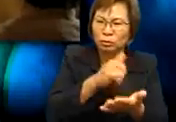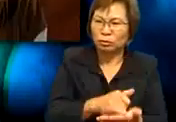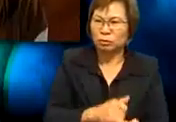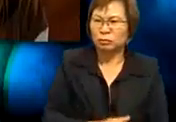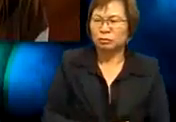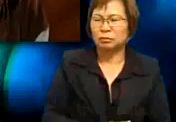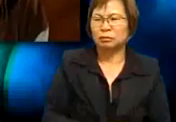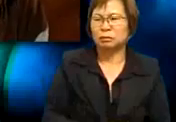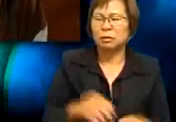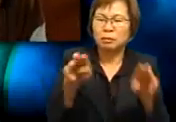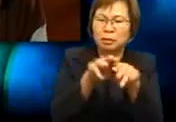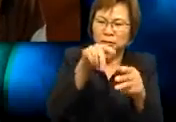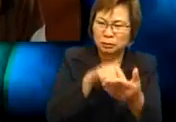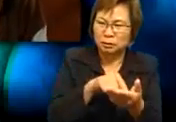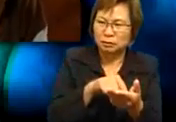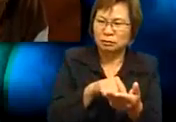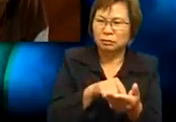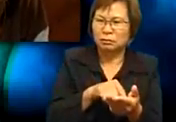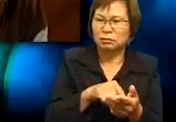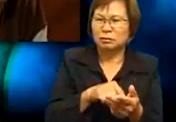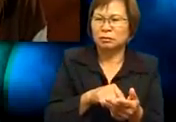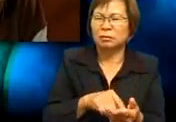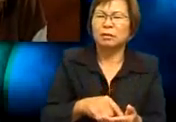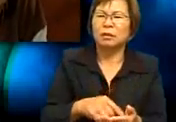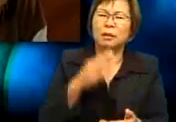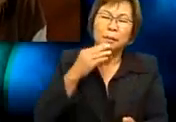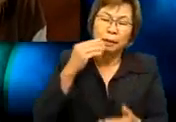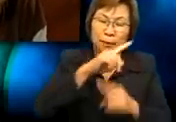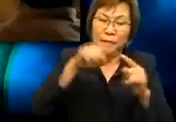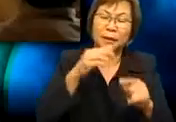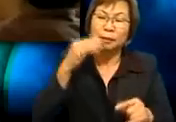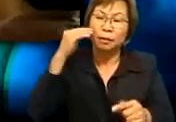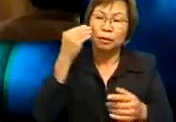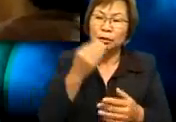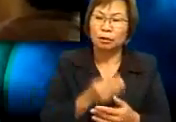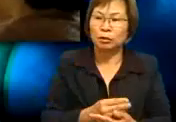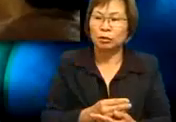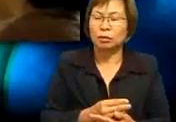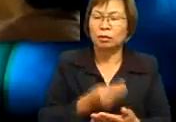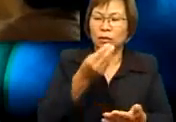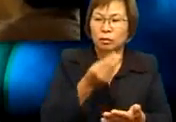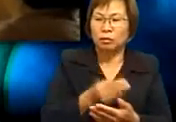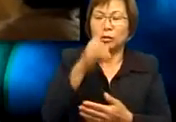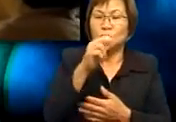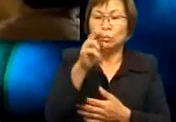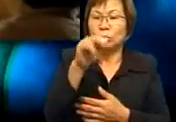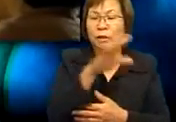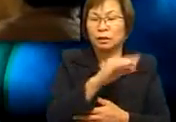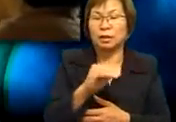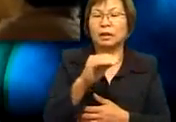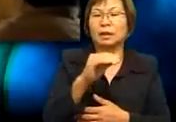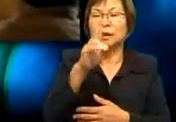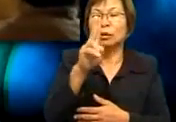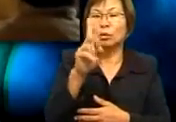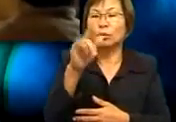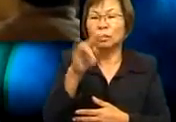duit tu? Tak macam ni. Bila Noni nak balik, Udin, Noni dengan Kamil